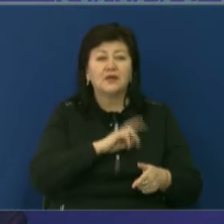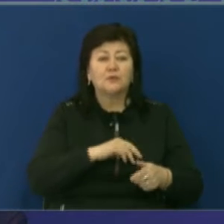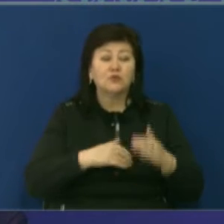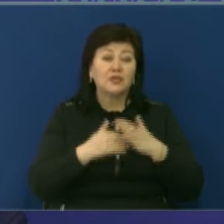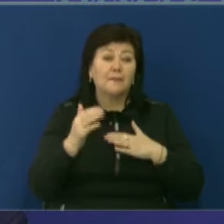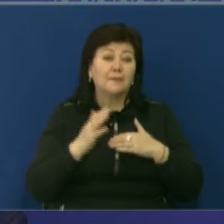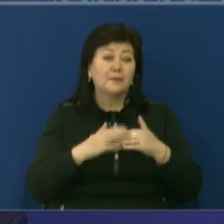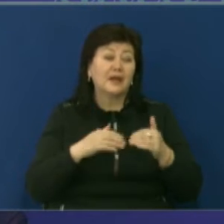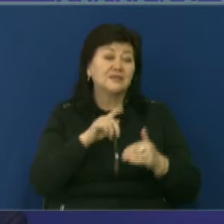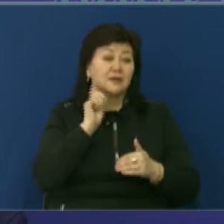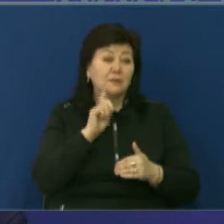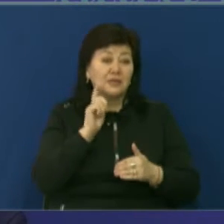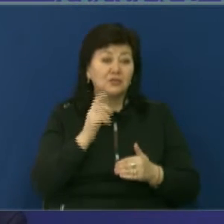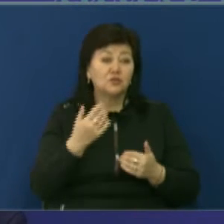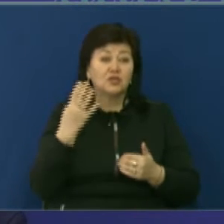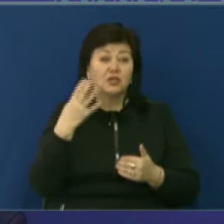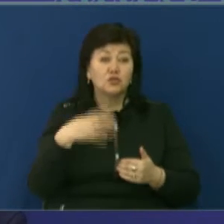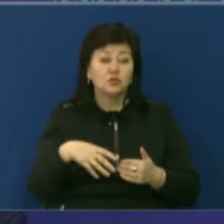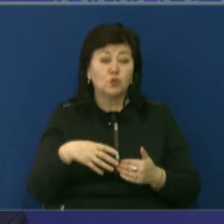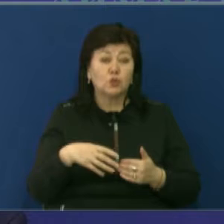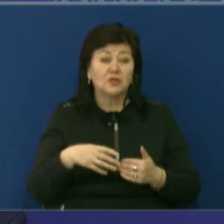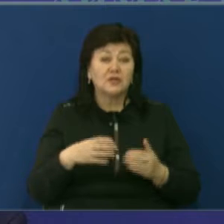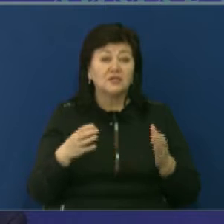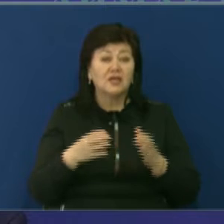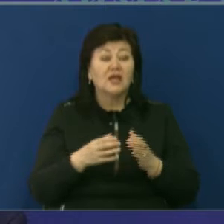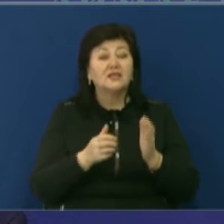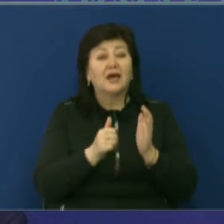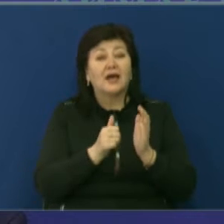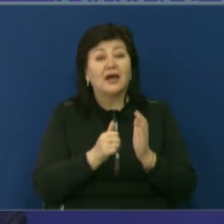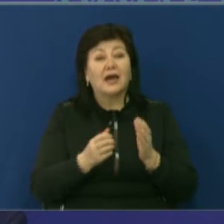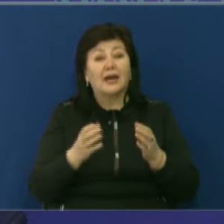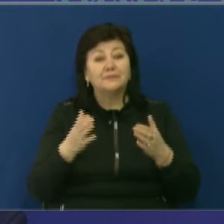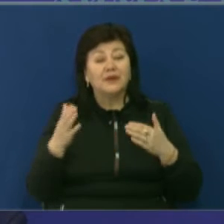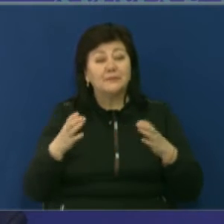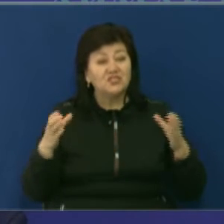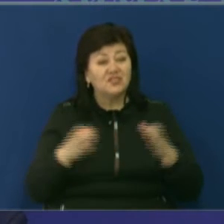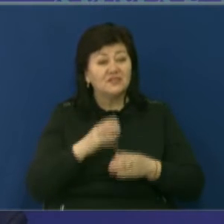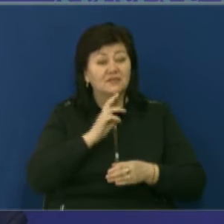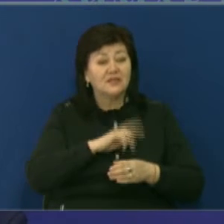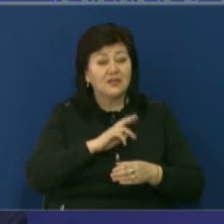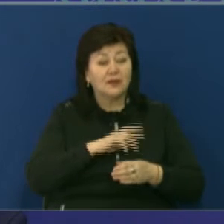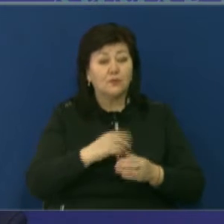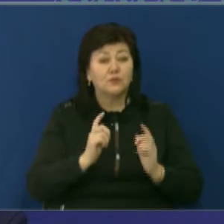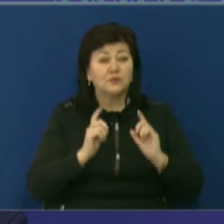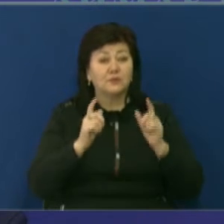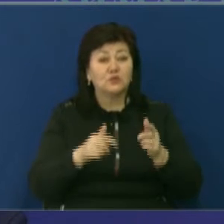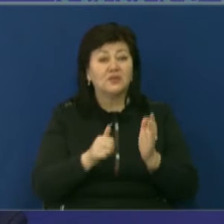орындарына 41 адам бағытталды, қоғамдық жұмыстарда 67 адам, және де тұрақты жұмыс орындарына